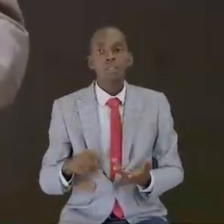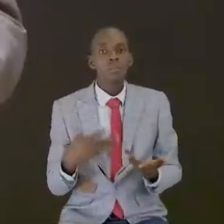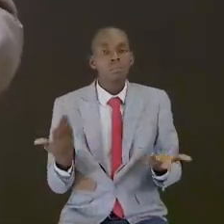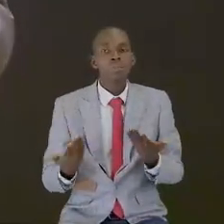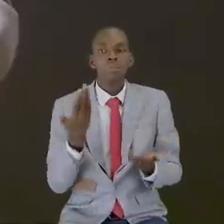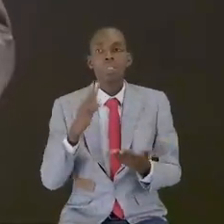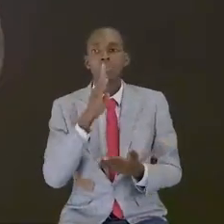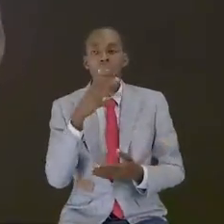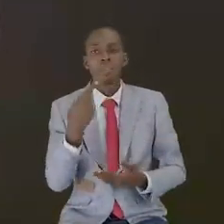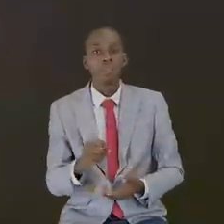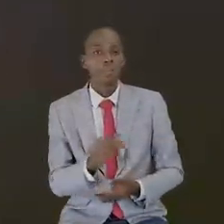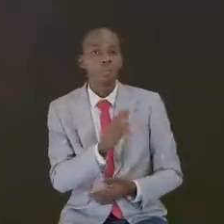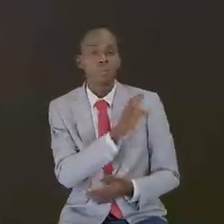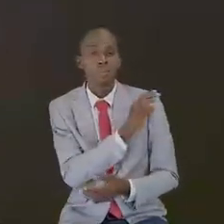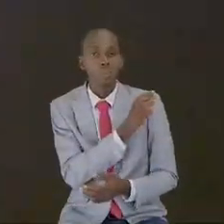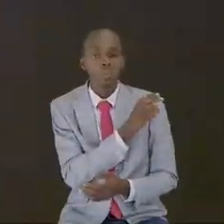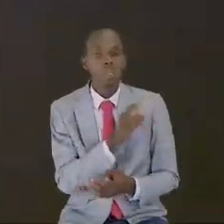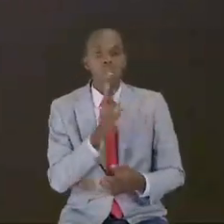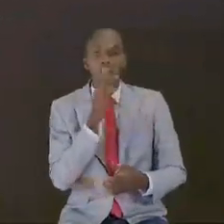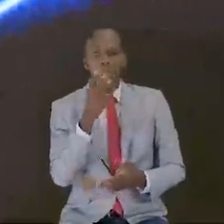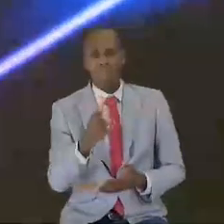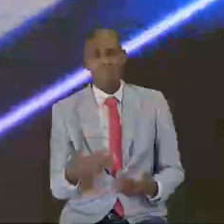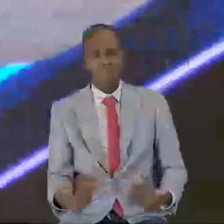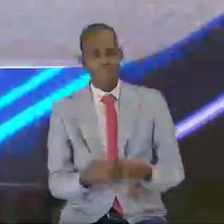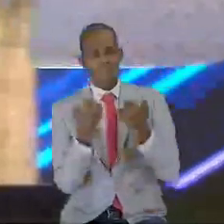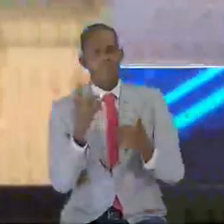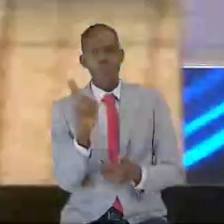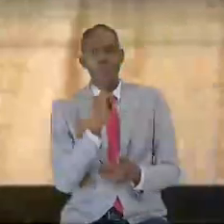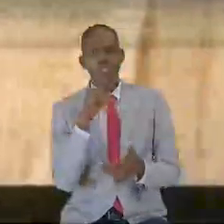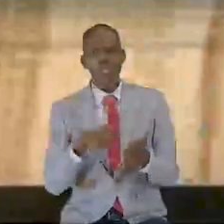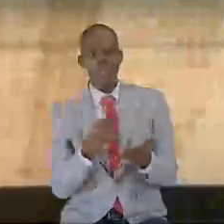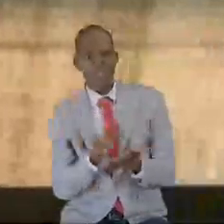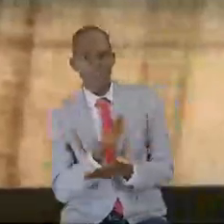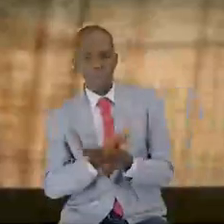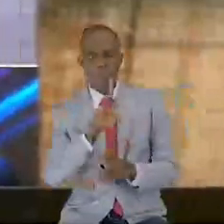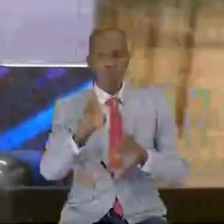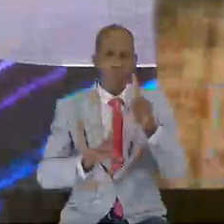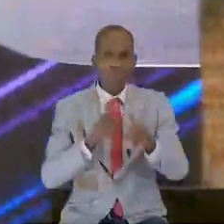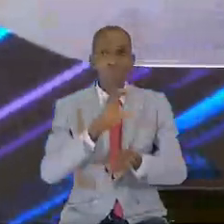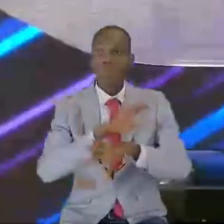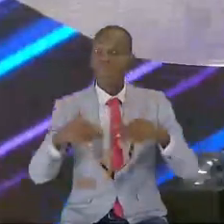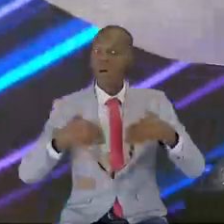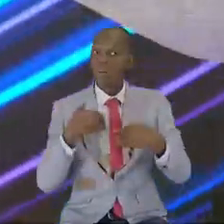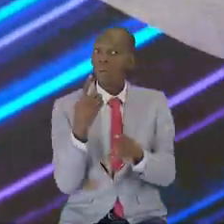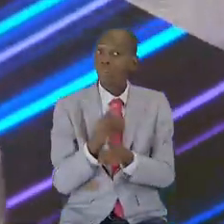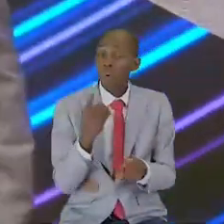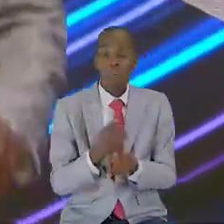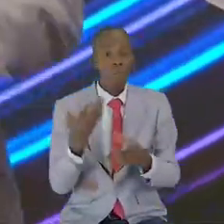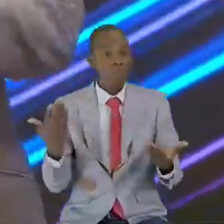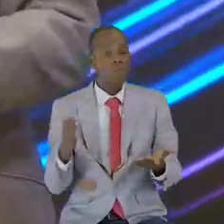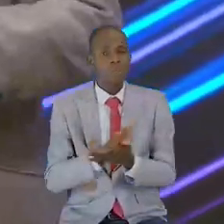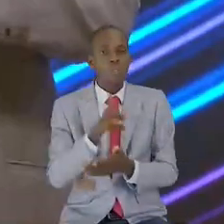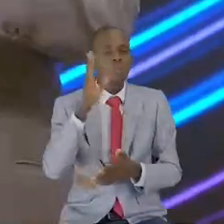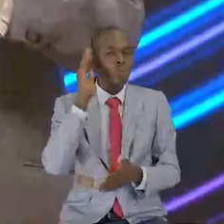sécurité te confrontent, où est ceci, où est cela, si tu n'as pas les documents appropriés, tu ne vas